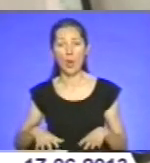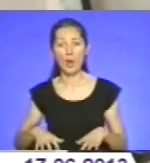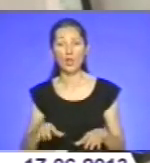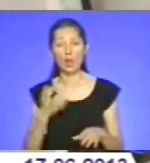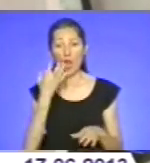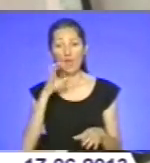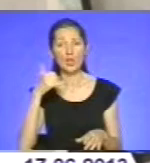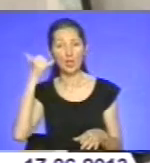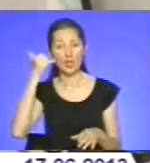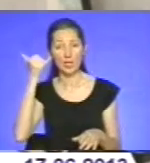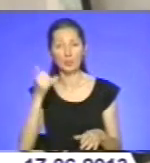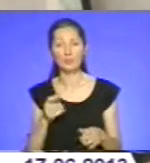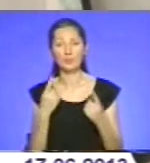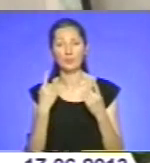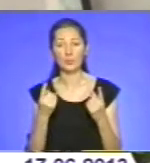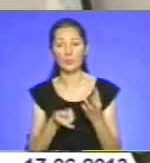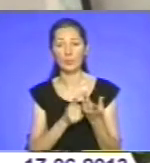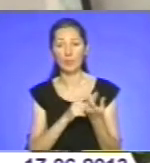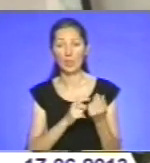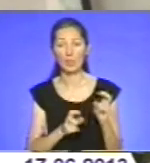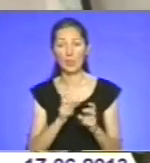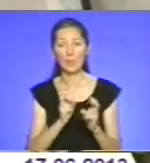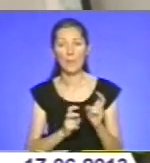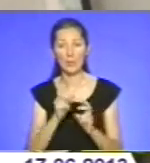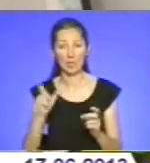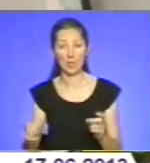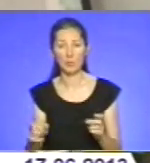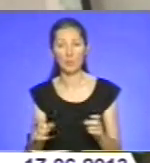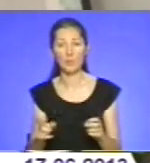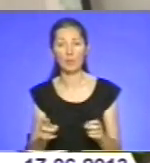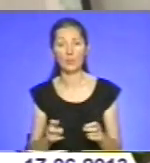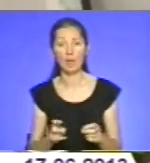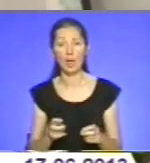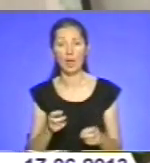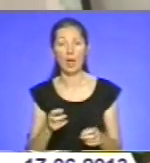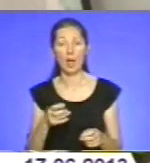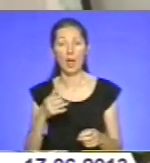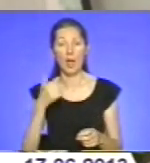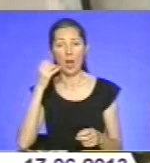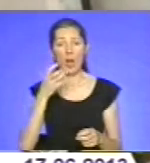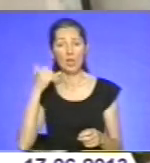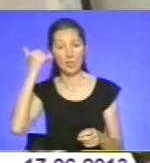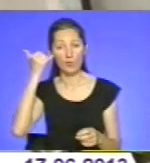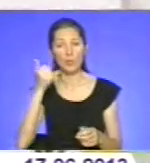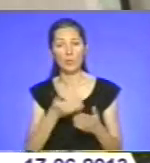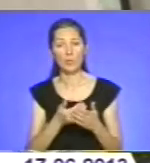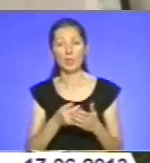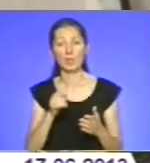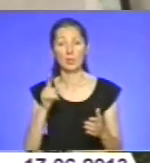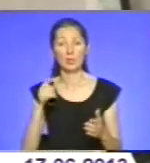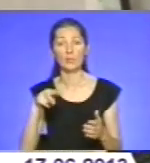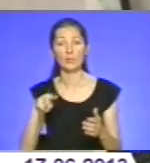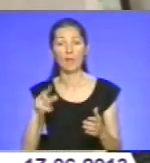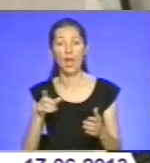кількість приватних підприємців телефонує на урядову гарячу лінію. Близько від 20 до 30 осіб щоденно телефонують. Частіше за